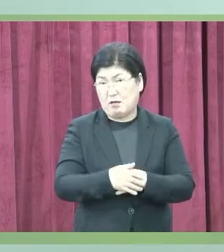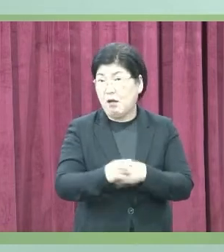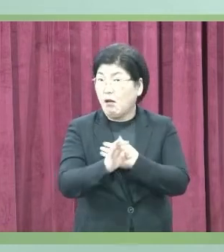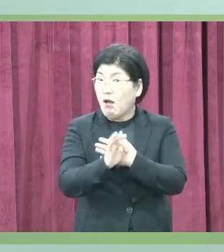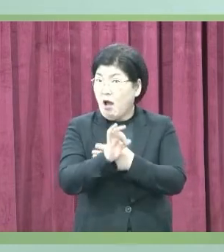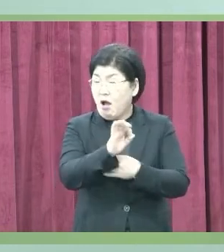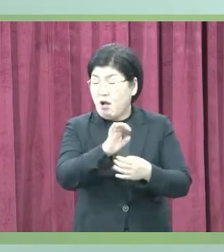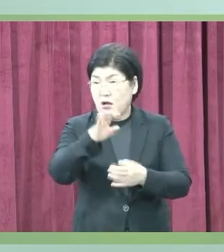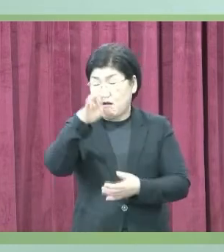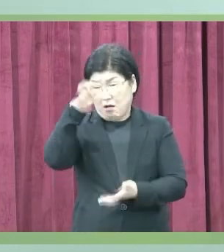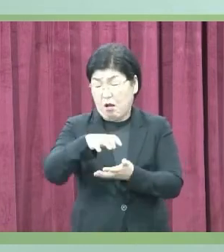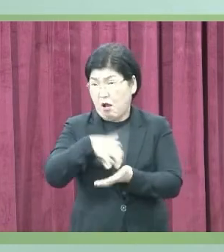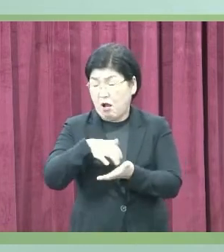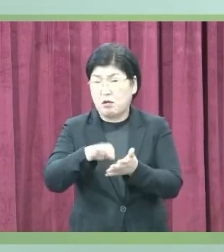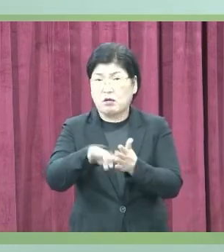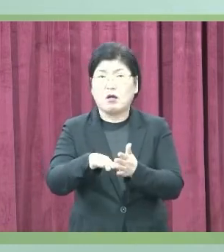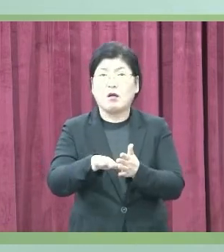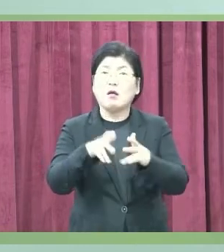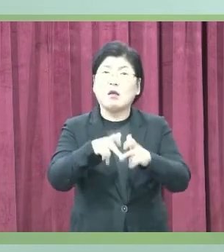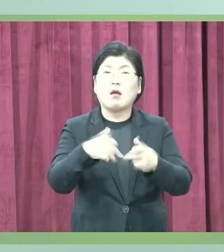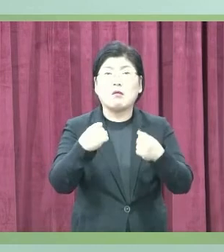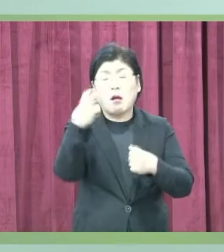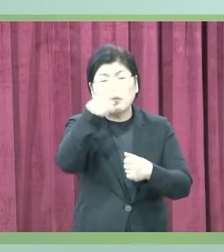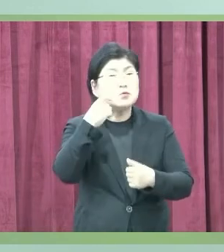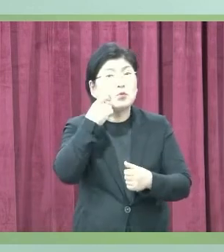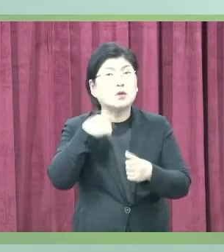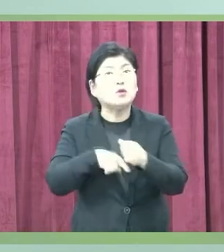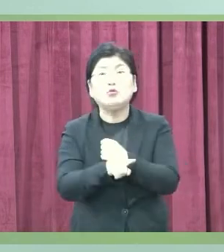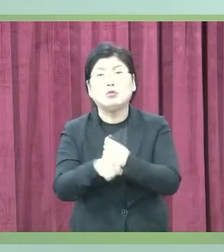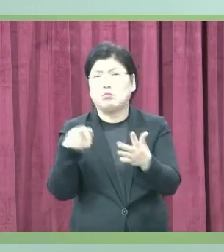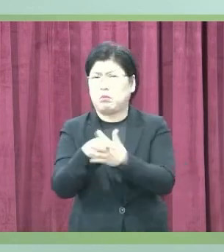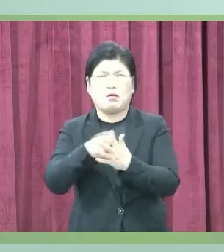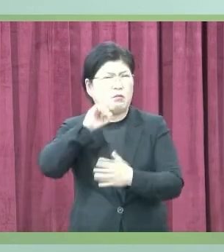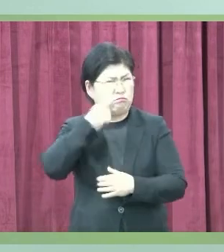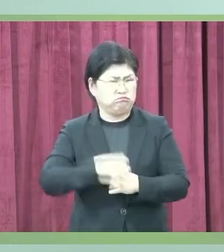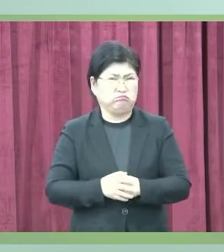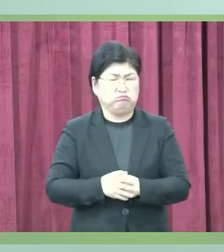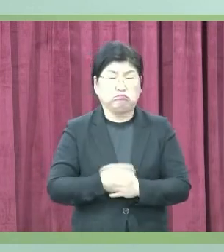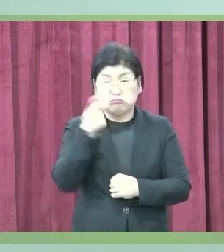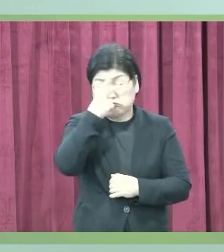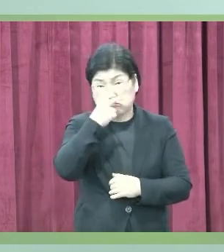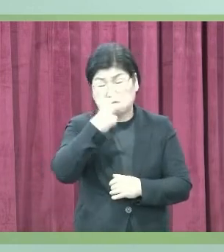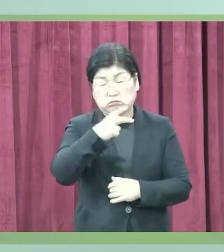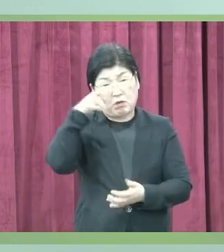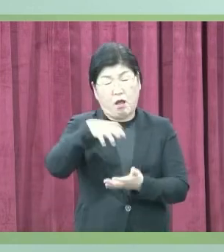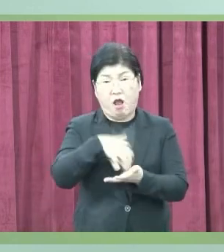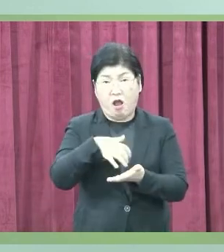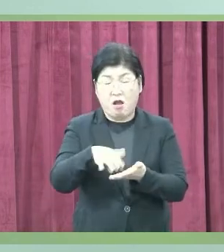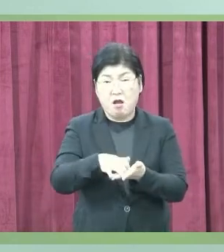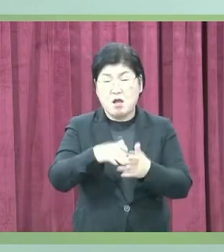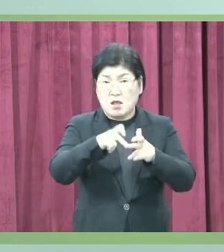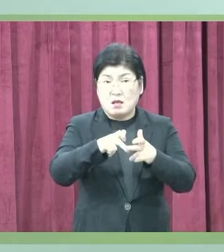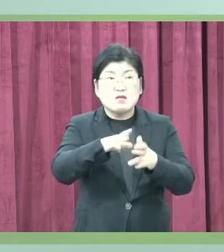특성상 장애인이 건강검진을 받지 못하는 이유를 파악할 수는 어렵습니다. 그래서 조사통계인 장애인 실태조사를